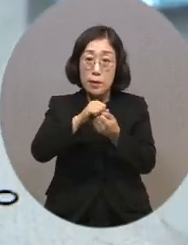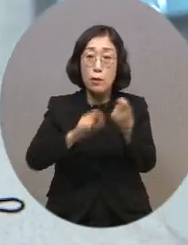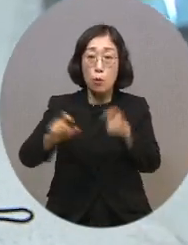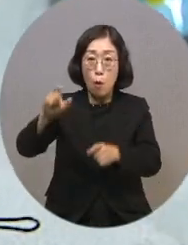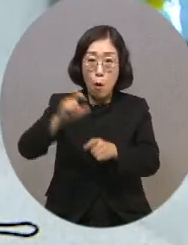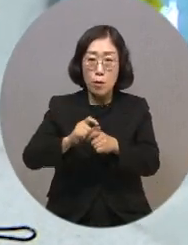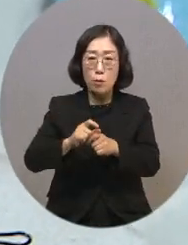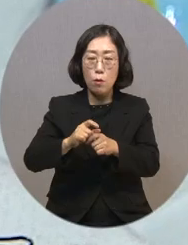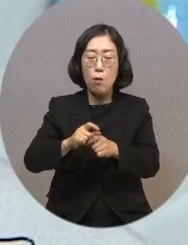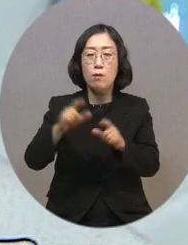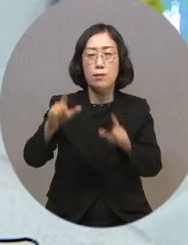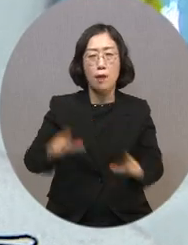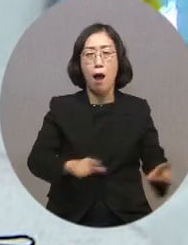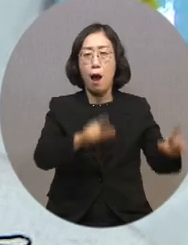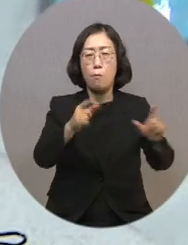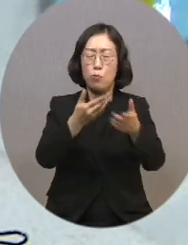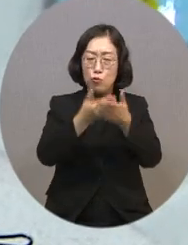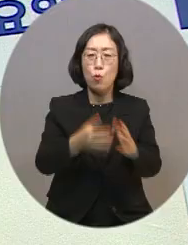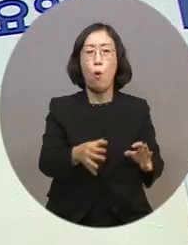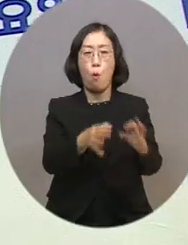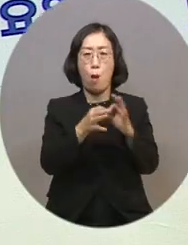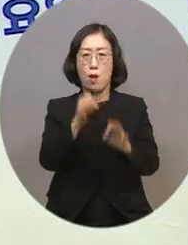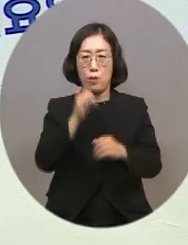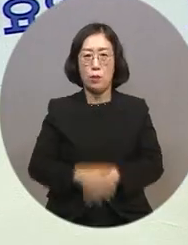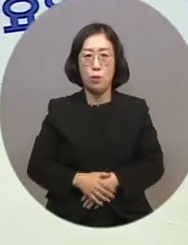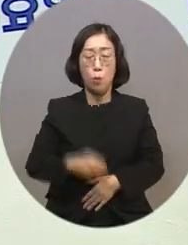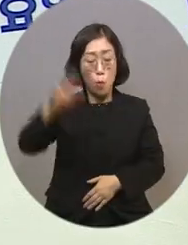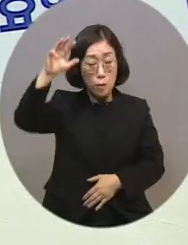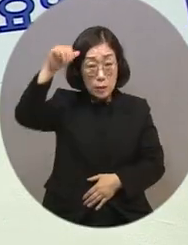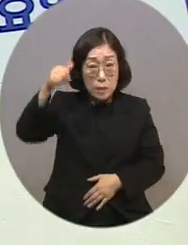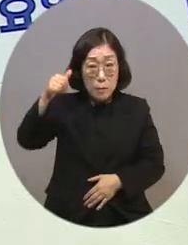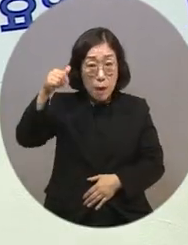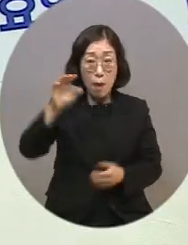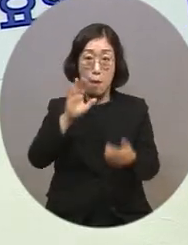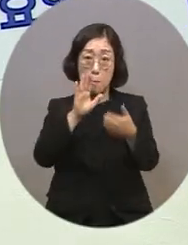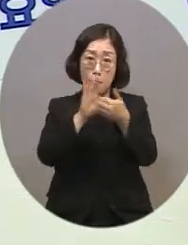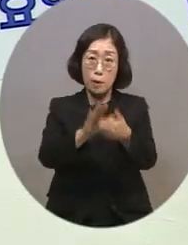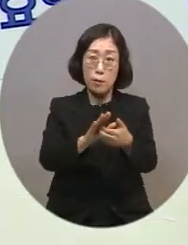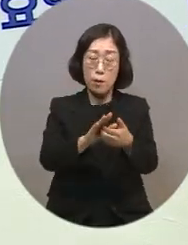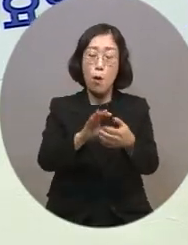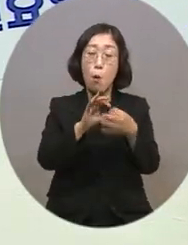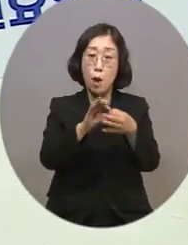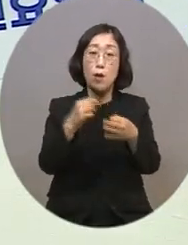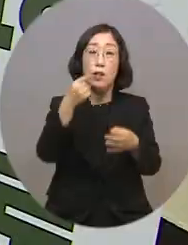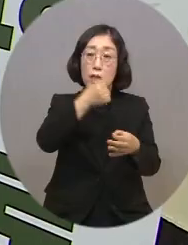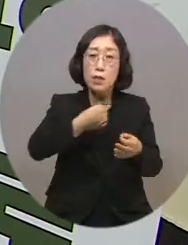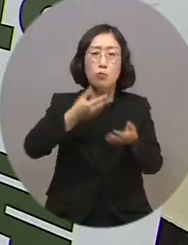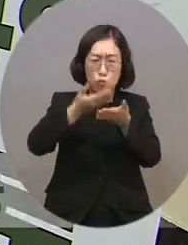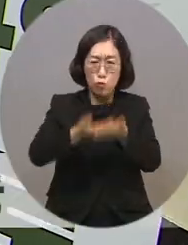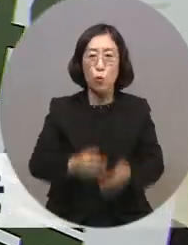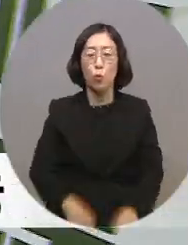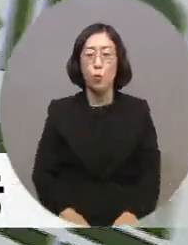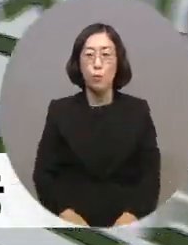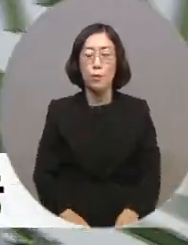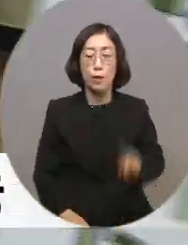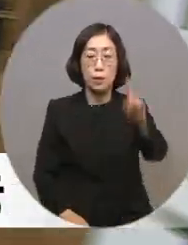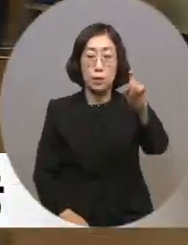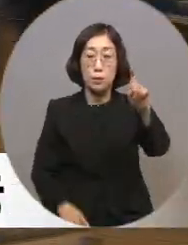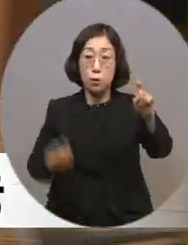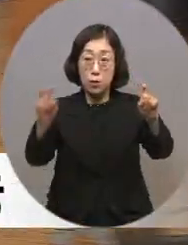영향을 미칩니다. 특히 어르신들의 치매 예방에도 중요한 역할을 하고 있습니다. 이에 지난 20일